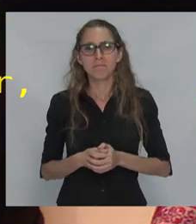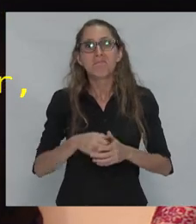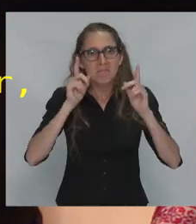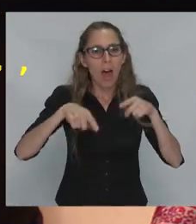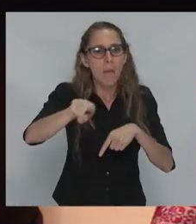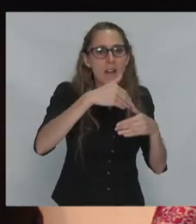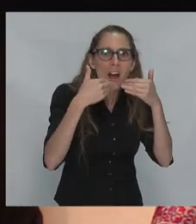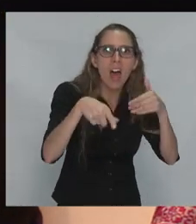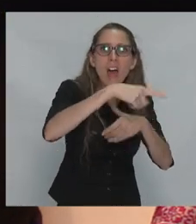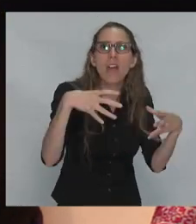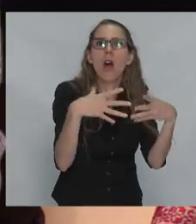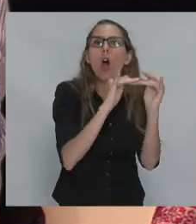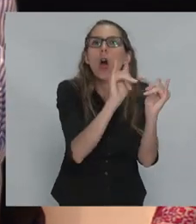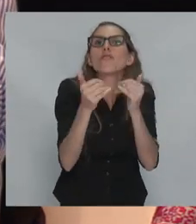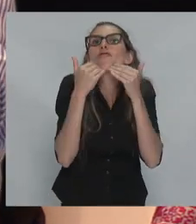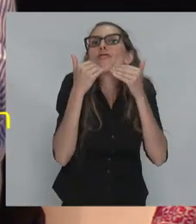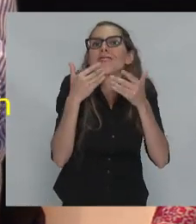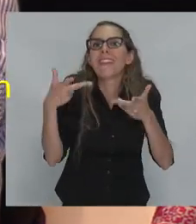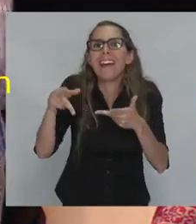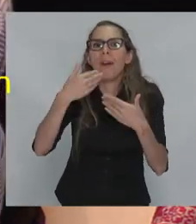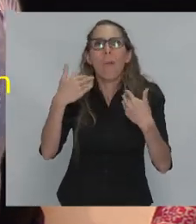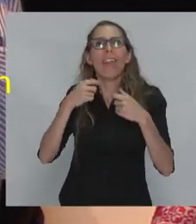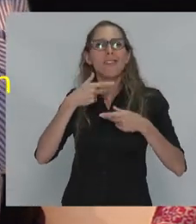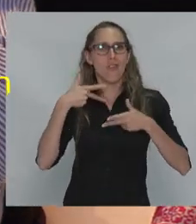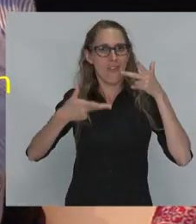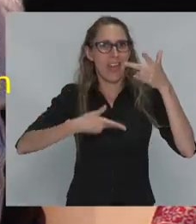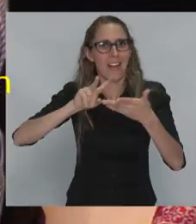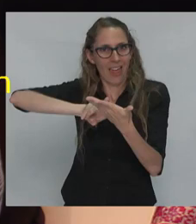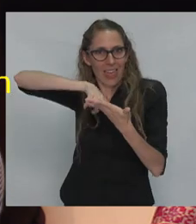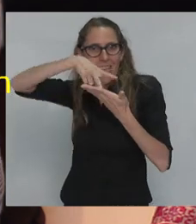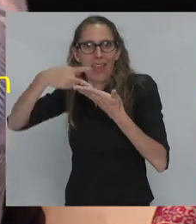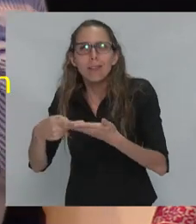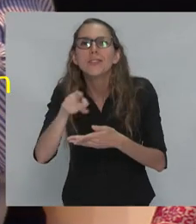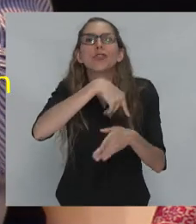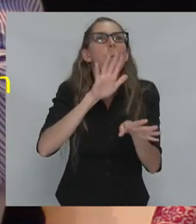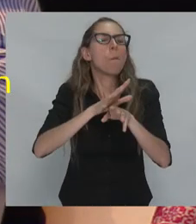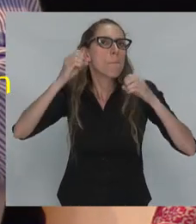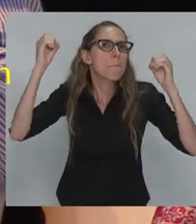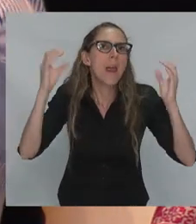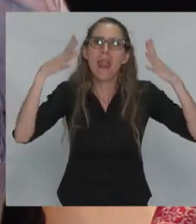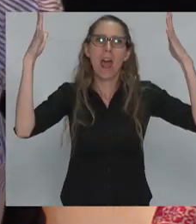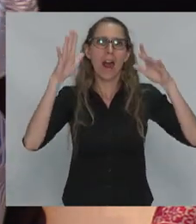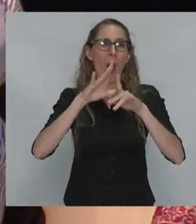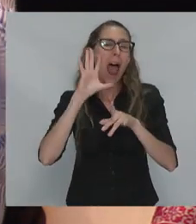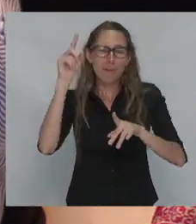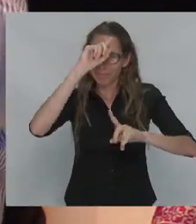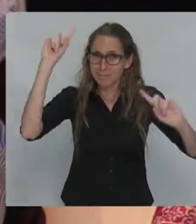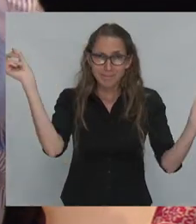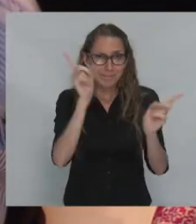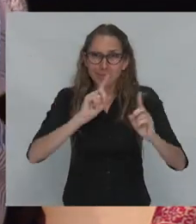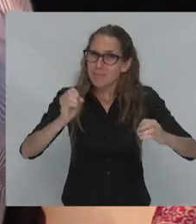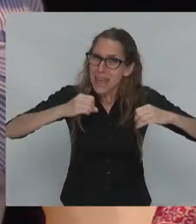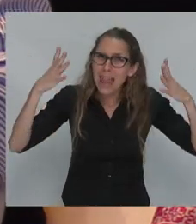traduire l'expression, un tour de force. Quel est ce tour de force que cette jeunesse a réussi et qui a changé